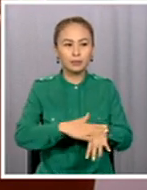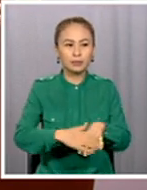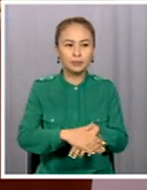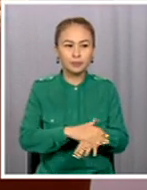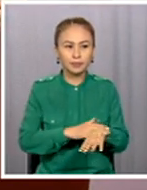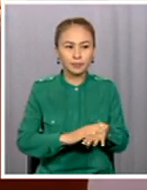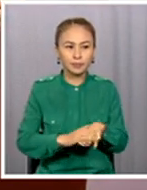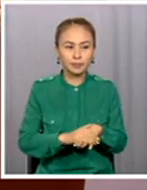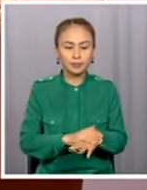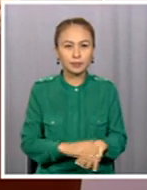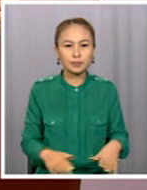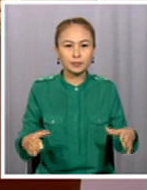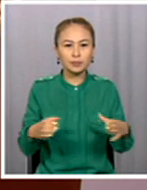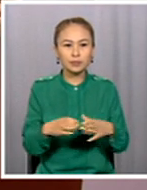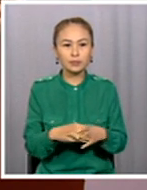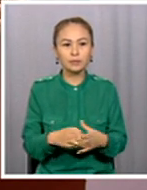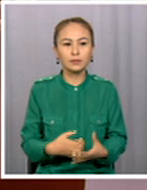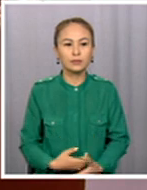ынтымағын, бірлігін.